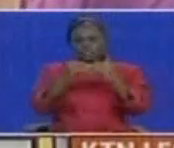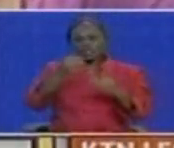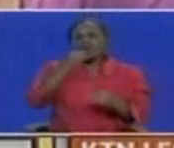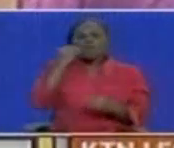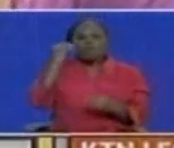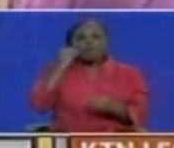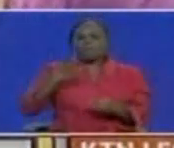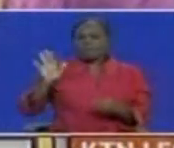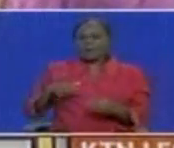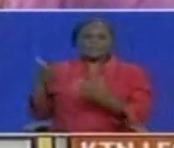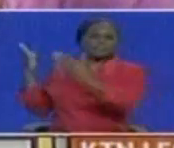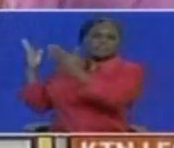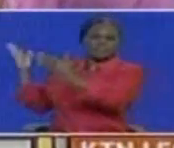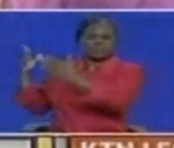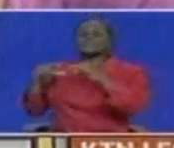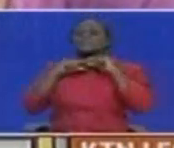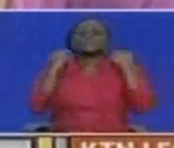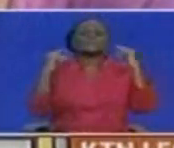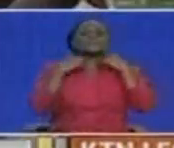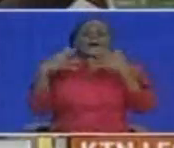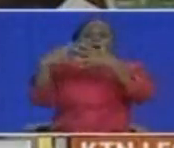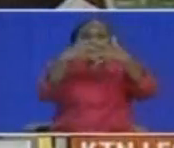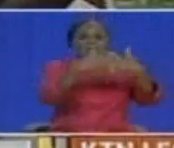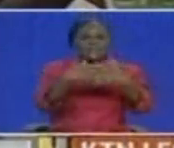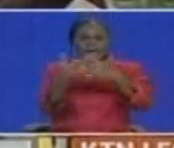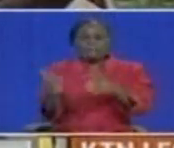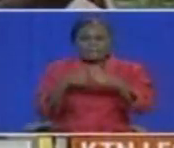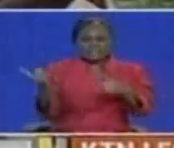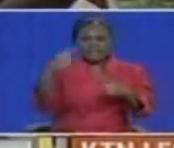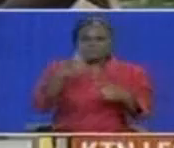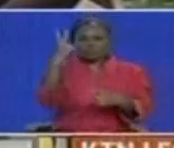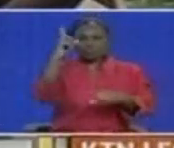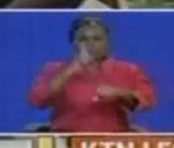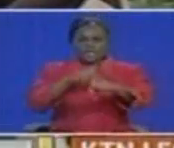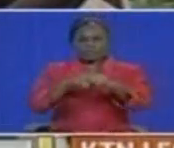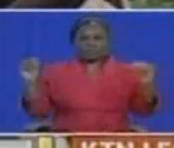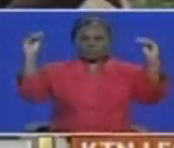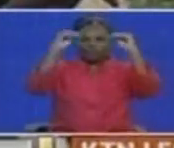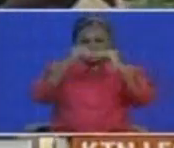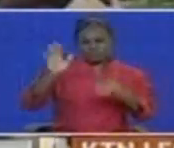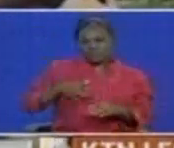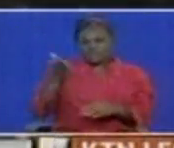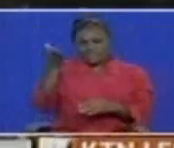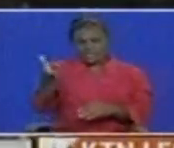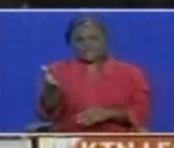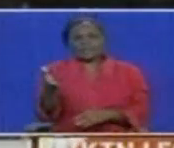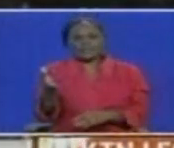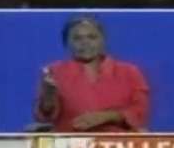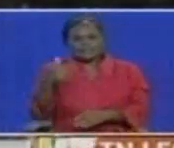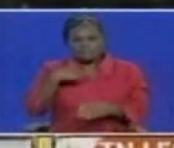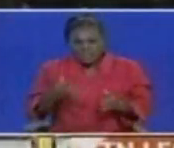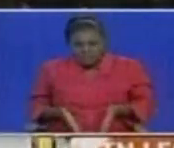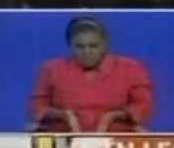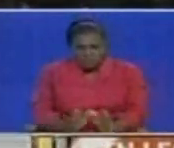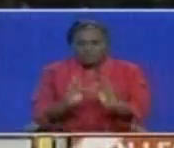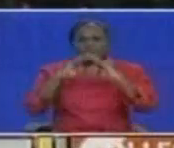Bijen Wanjiku, kasisi ambaye huishi Marekani lakini huja mara mbili kwa mwaka kujumuika na wajane wa eneo la Amboni Mwiga na viunga vyake. I was born in a